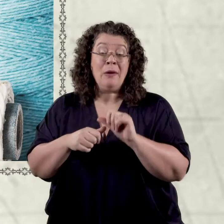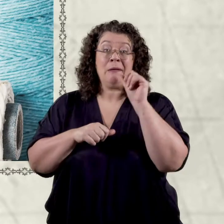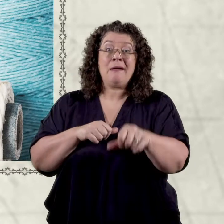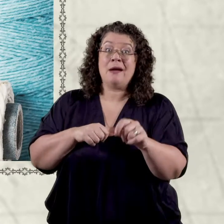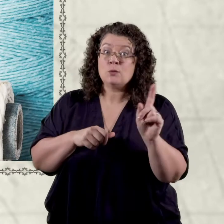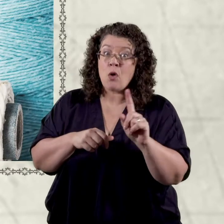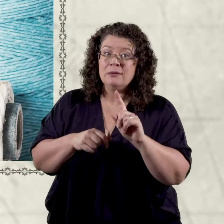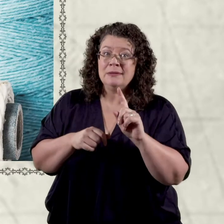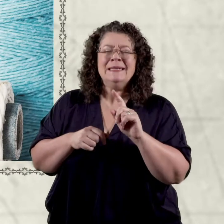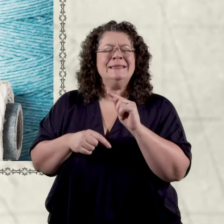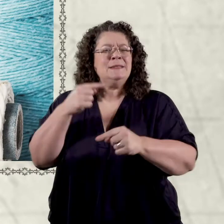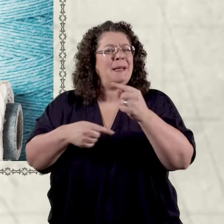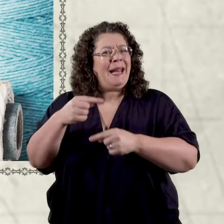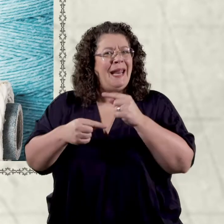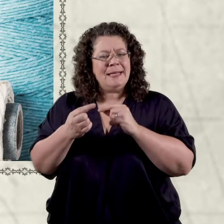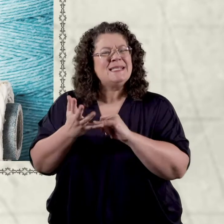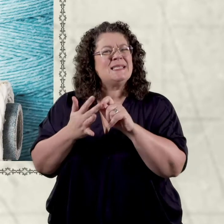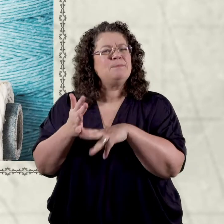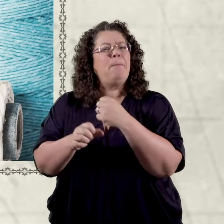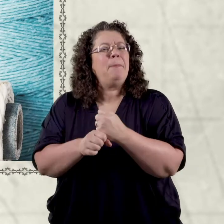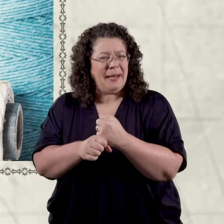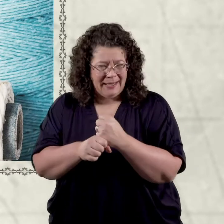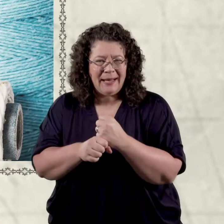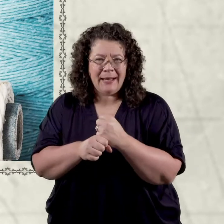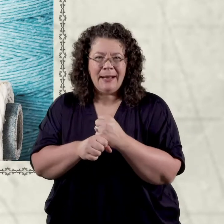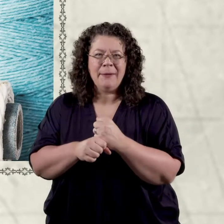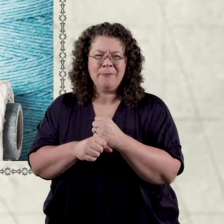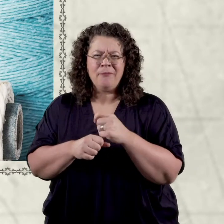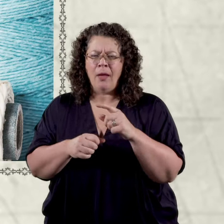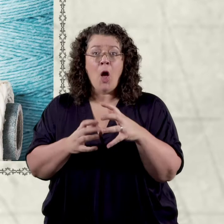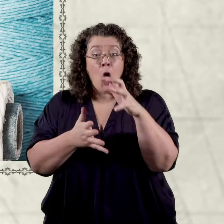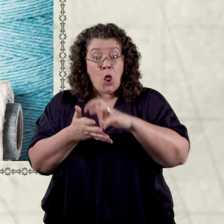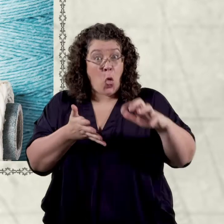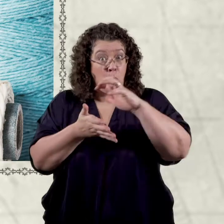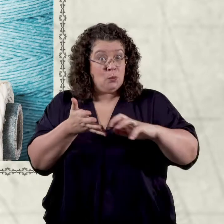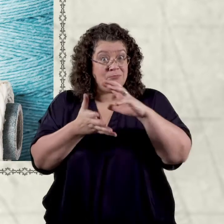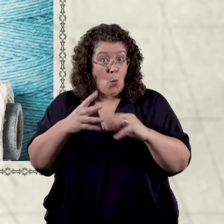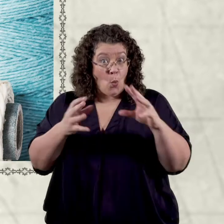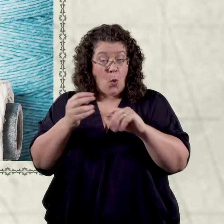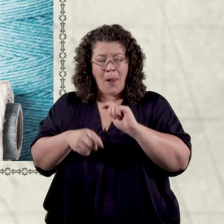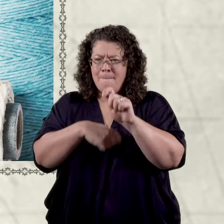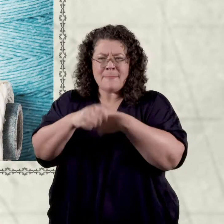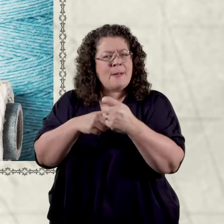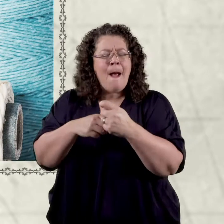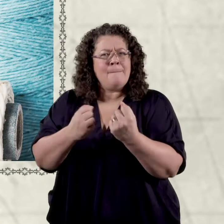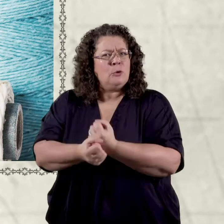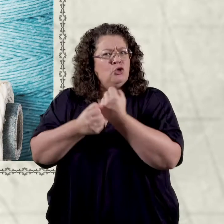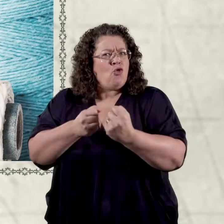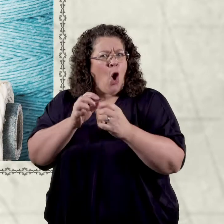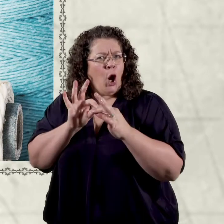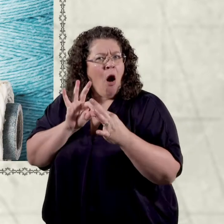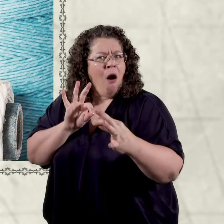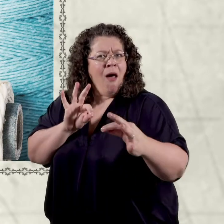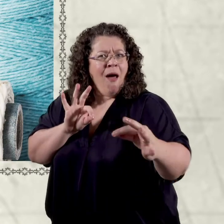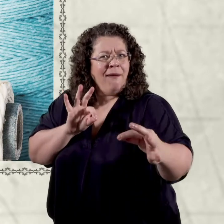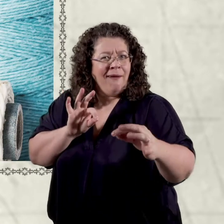Cam 5, nyddu. Am air od. Ond y proses o nyddu sy'n troi'r gwlân wedi